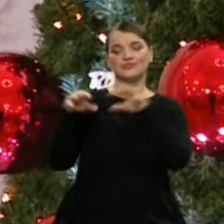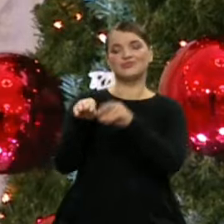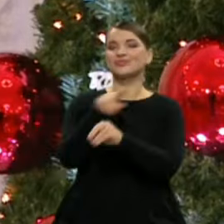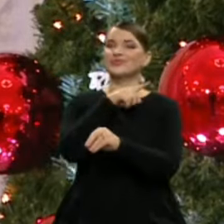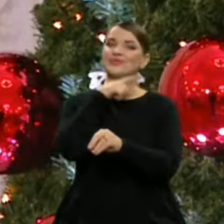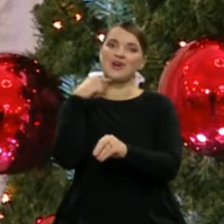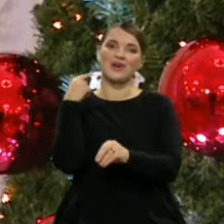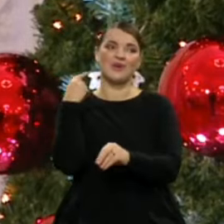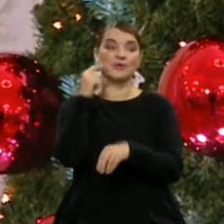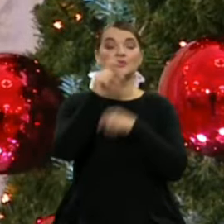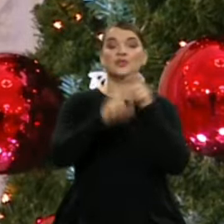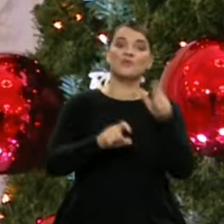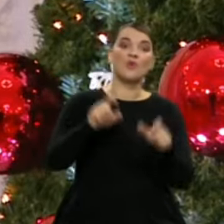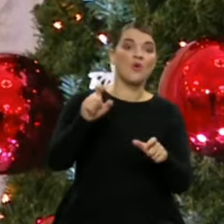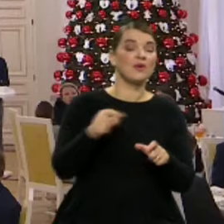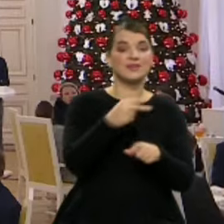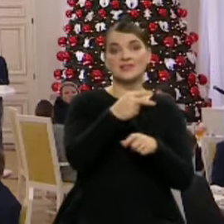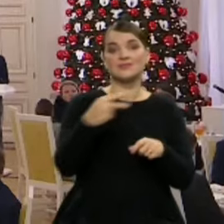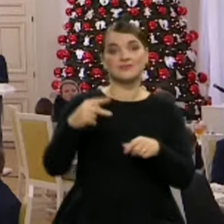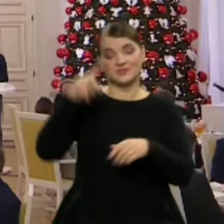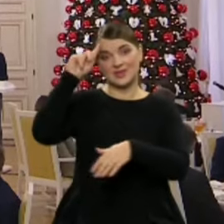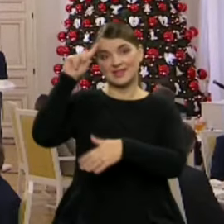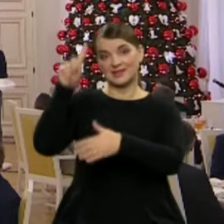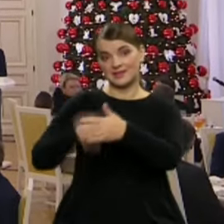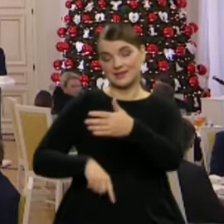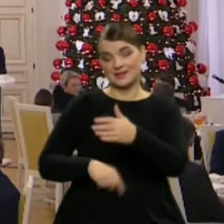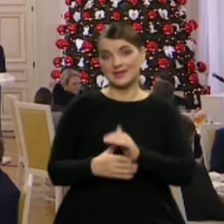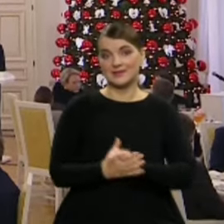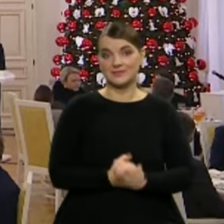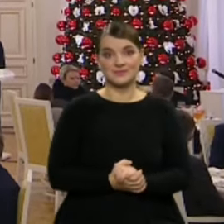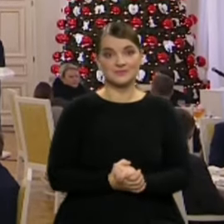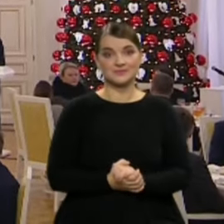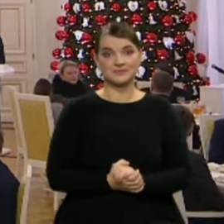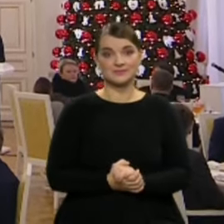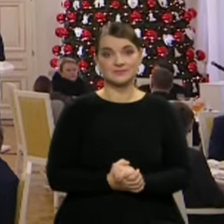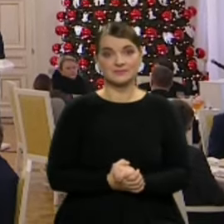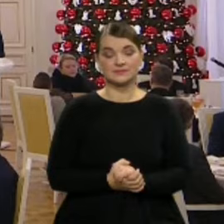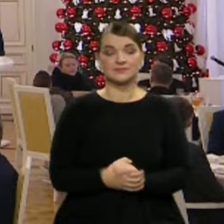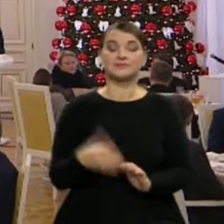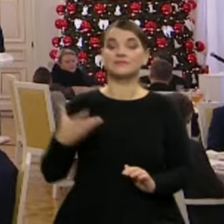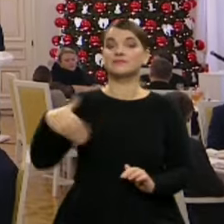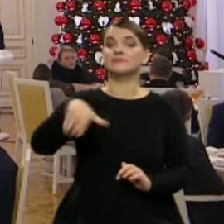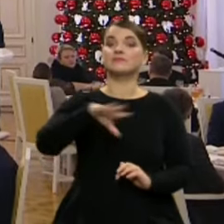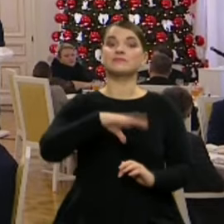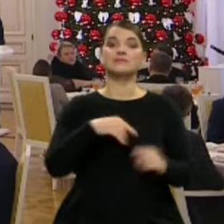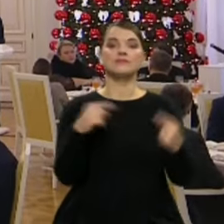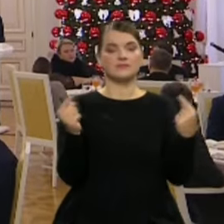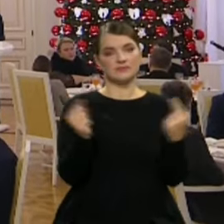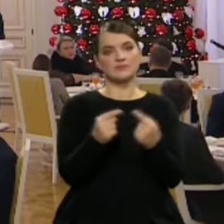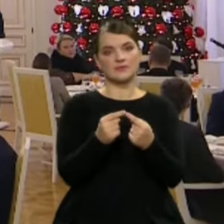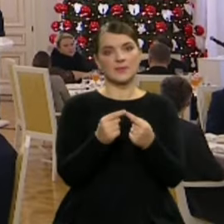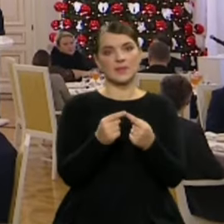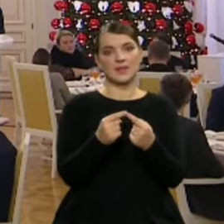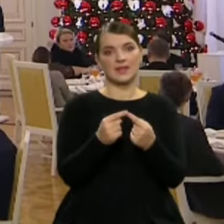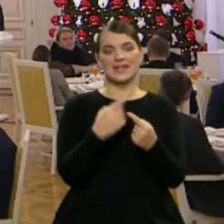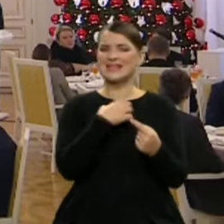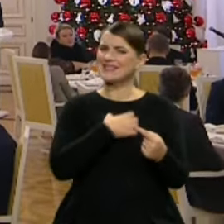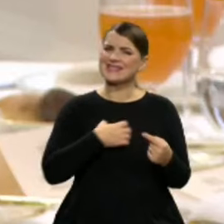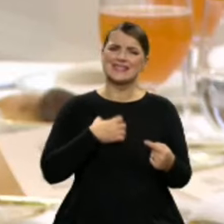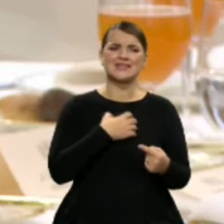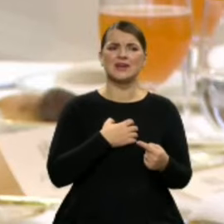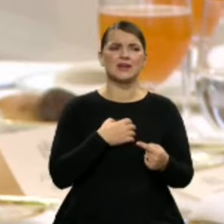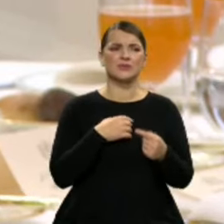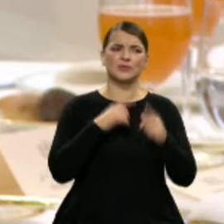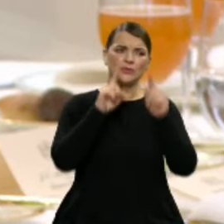yra tikėjimas. Manau, kad visi sutiksime, kad kai vyksta svarbus dalykas